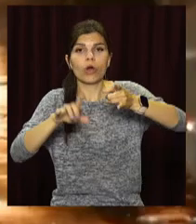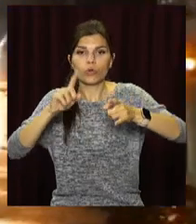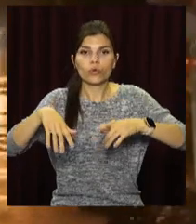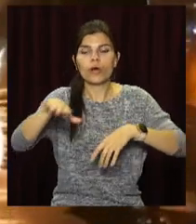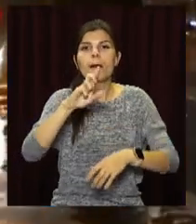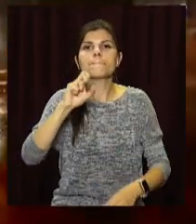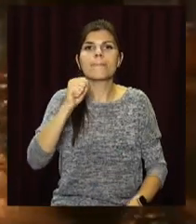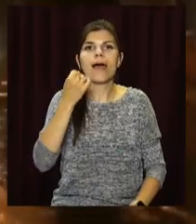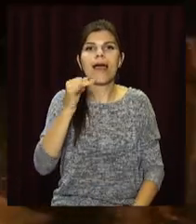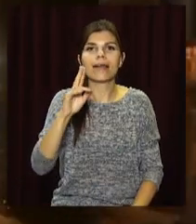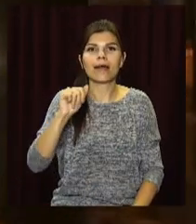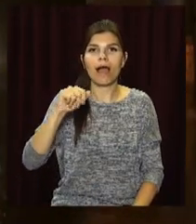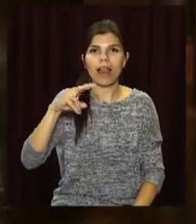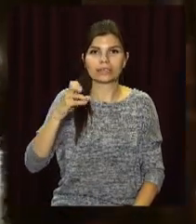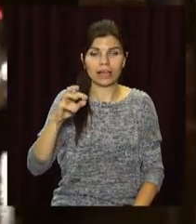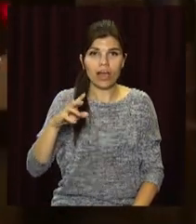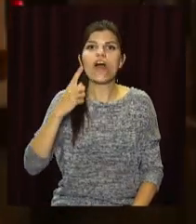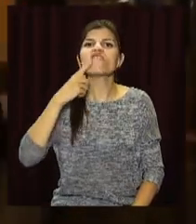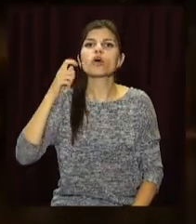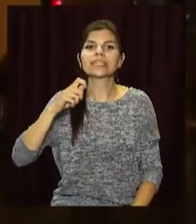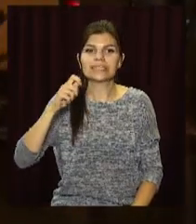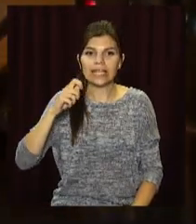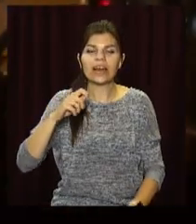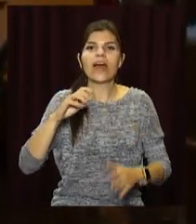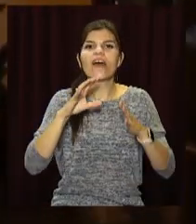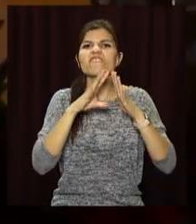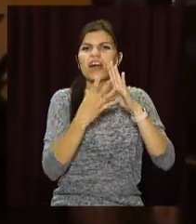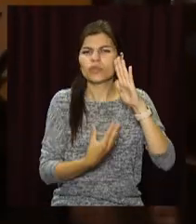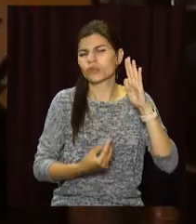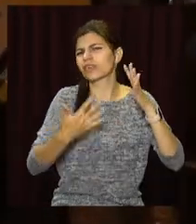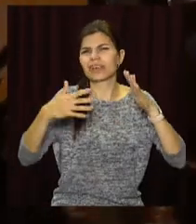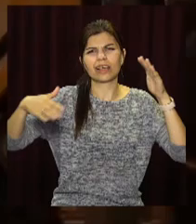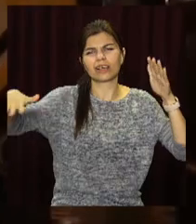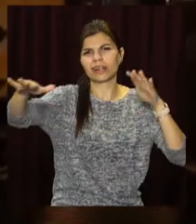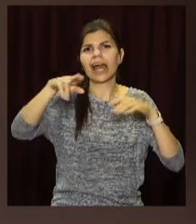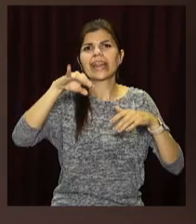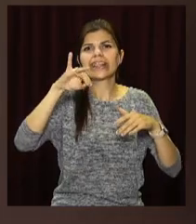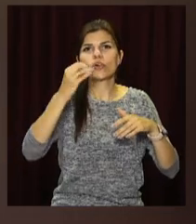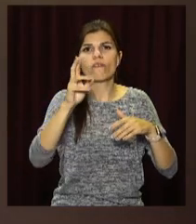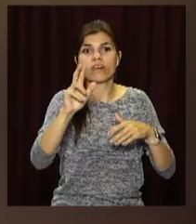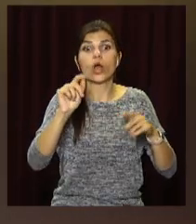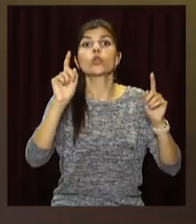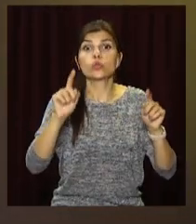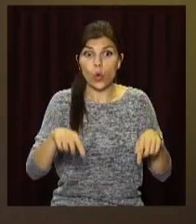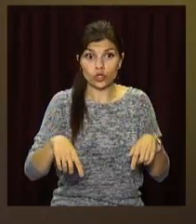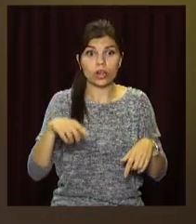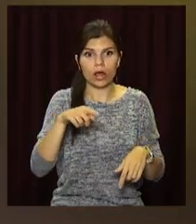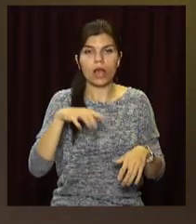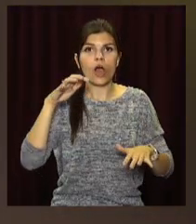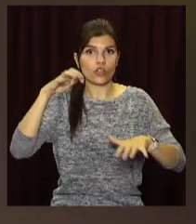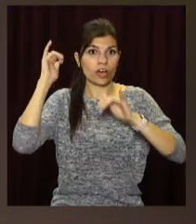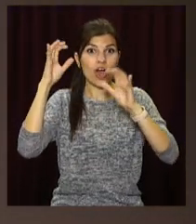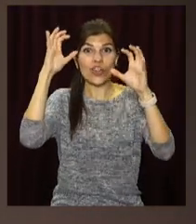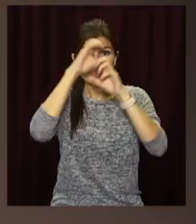вулиці Байкальської, Воскресенську, Виноградну, Каруни, Дементівку та Діївку. Окрім цього, негода за